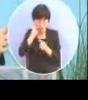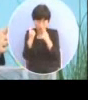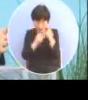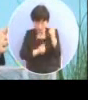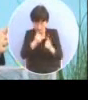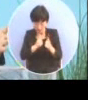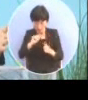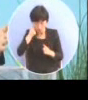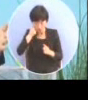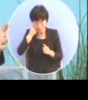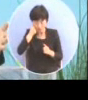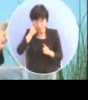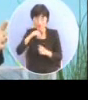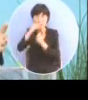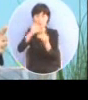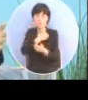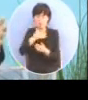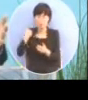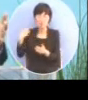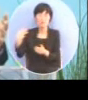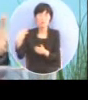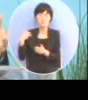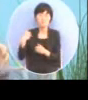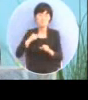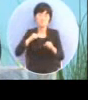Cho nên là những cái thử thách đến nó đủ sức với chúng ta.